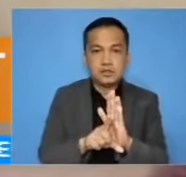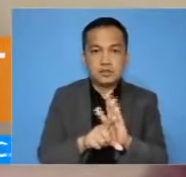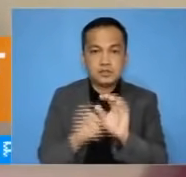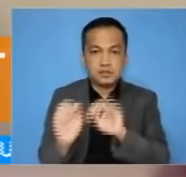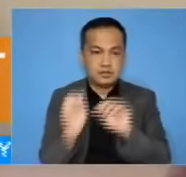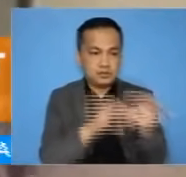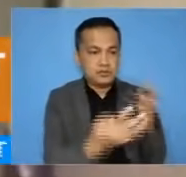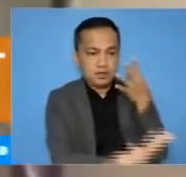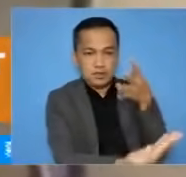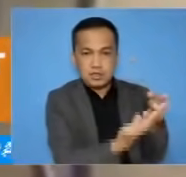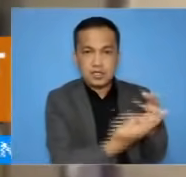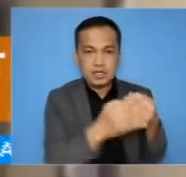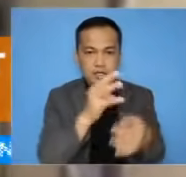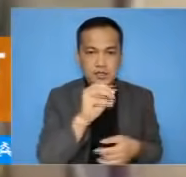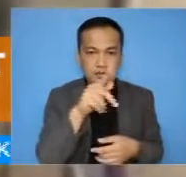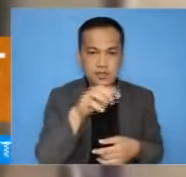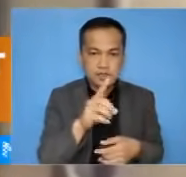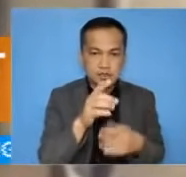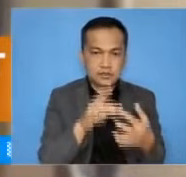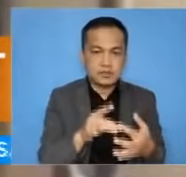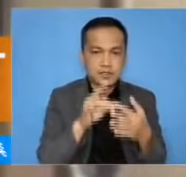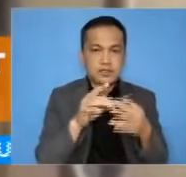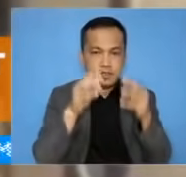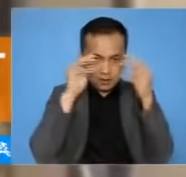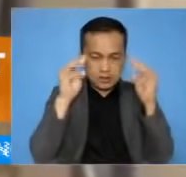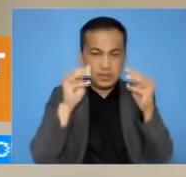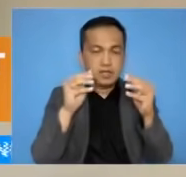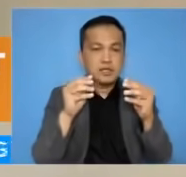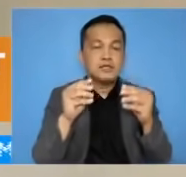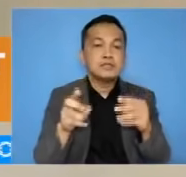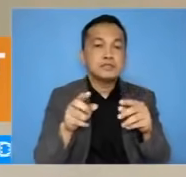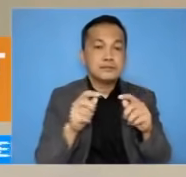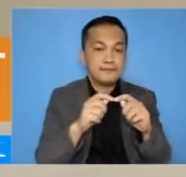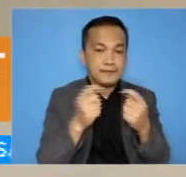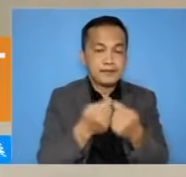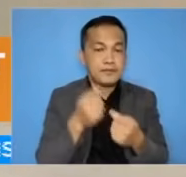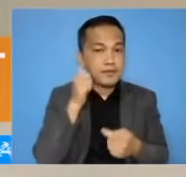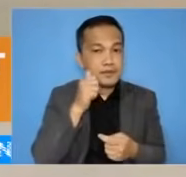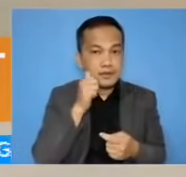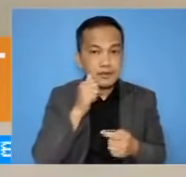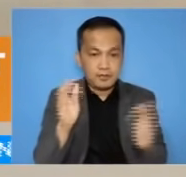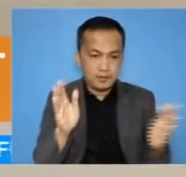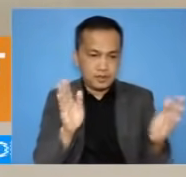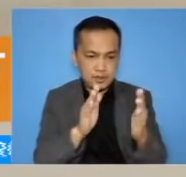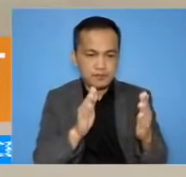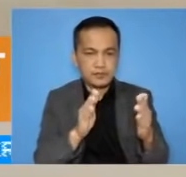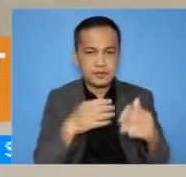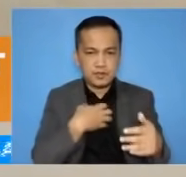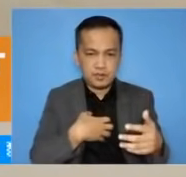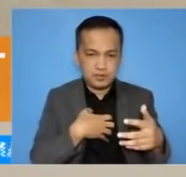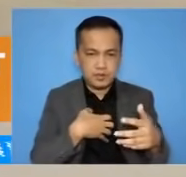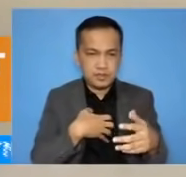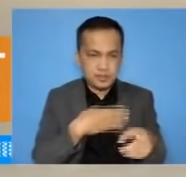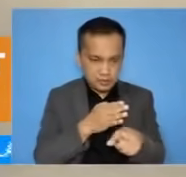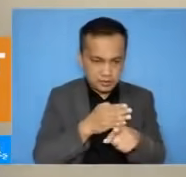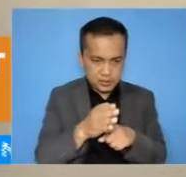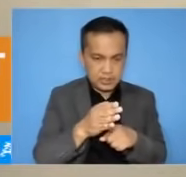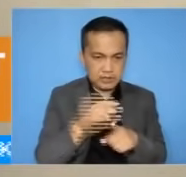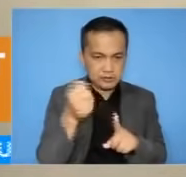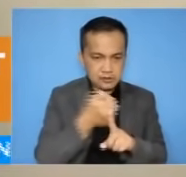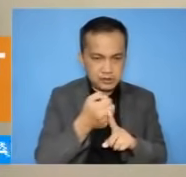MPD, Special Mayor's Reaction Team, ang babae. Maharap siya sa mga reklamong direct assault, resistance,